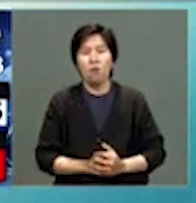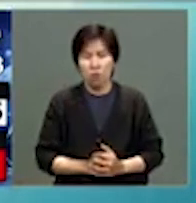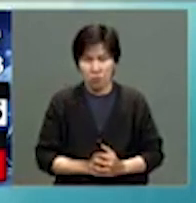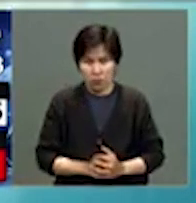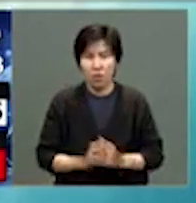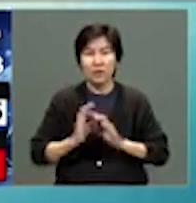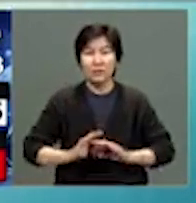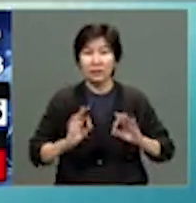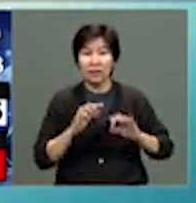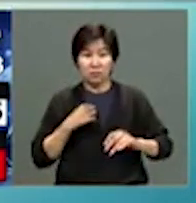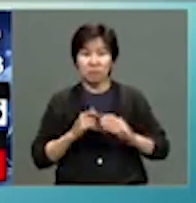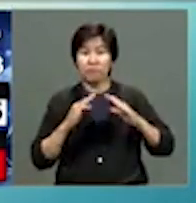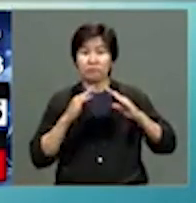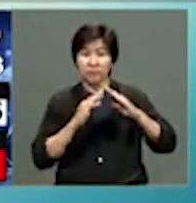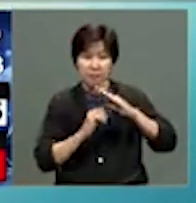อยู่ตรงนี้ต้องผ่านแอปไทยชนะนะครับนี่คือสิ่งที่เกิดขึ้นชวนขวามือจะเป็นมาตรการเสริมอันนี้ก็จะใส่เฉพาะเข้าไปซึ่งจะต้องมีเรื่องต่างๆอะไรหรือตรงนี้ลงไปด้วยเตียงเช่นตรงนี้เวลาทำกิจกรรมเสียงดงสิงห์ดังแรงๆก็ยังไม่ให้นะครับบุฟเฟ่ต์ก็หมดตักอาหารส่วนการด้วยตัวเองใส่ภาชนะอุปกรณ์ในภาชนะและก็ดูเรื่องเรื่องของอุปกรณ์ที่ใช้ร่วมกันต้องมีความสำคัญตรงนี้อันนี้เป็นตัวอย่างนะครับหรือจะมีรายละเอียดคู่มือที่อยู่ด้านล่างนะครับจะออกมาเป็นกฎเกณฑ์การปฏิบัติคู่มือปฏิบัติโดยกรมธรรม์ด้านวิชาการทางด้านต่างๆออกมาเพื่อที่จะให้หน่วยงานที่เป็นผู้ที่กำกับดูแลเข้าไปดูแลได้ขนาดด้วยกันผู้ประกอบการก็สามารถที่จะใช้คู่มือนี้ในการที่จะดูแลกิจการกิจกรรมของตัวเองให้ป้องกันได้ทั้งตัวเองไม่ติดเชื้อและก็ป้องกันไม่ให้ลูกค้าของตัวเองติดเชื้อได้ด้วย